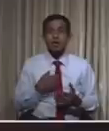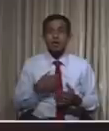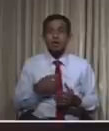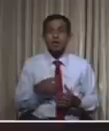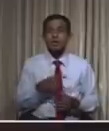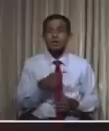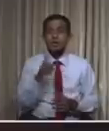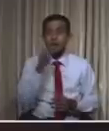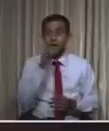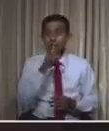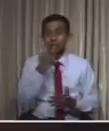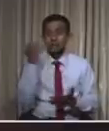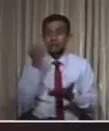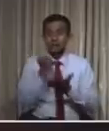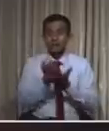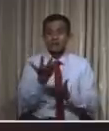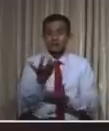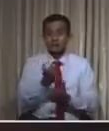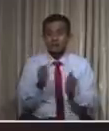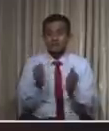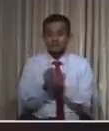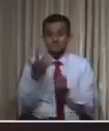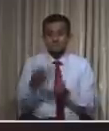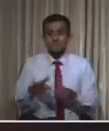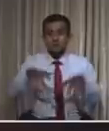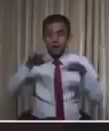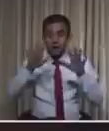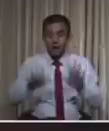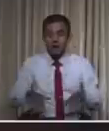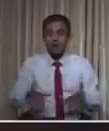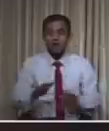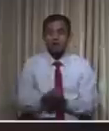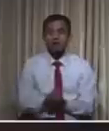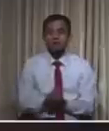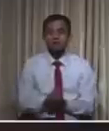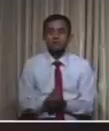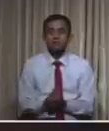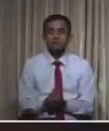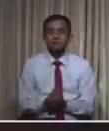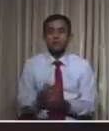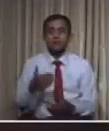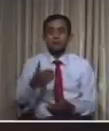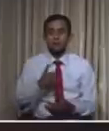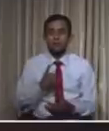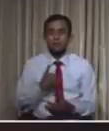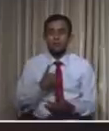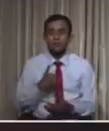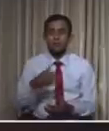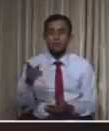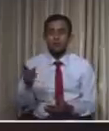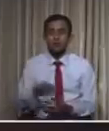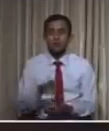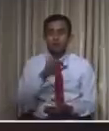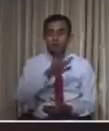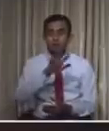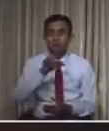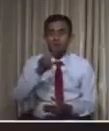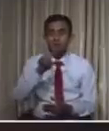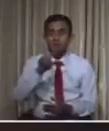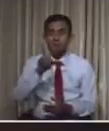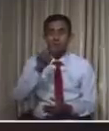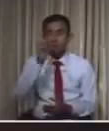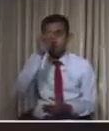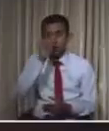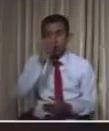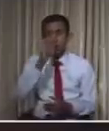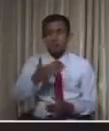ගන්නත් අවශ්‍ය කටයුතු කරලා තියෙනවා. අන්තිමට මොකද වුනේ? මාව දින 52 කුමන්ත්‍රණේ